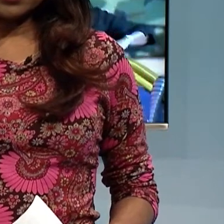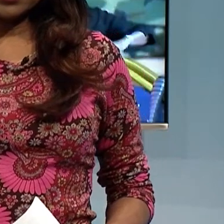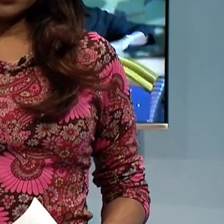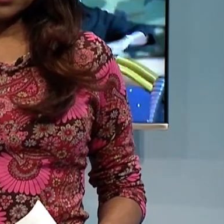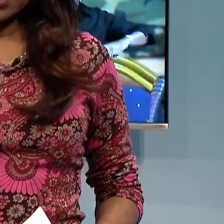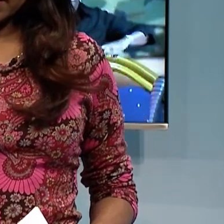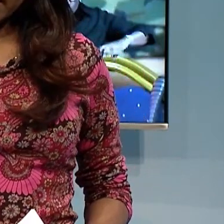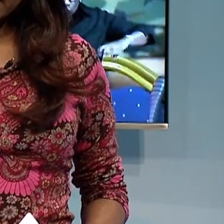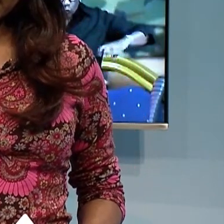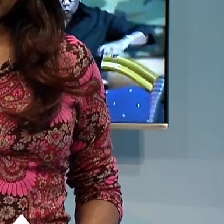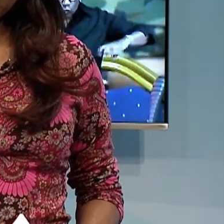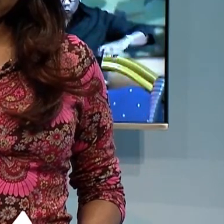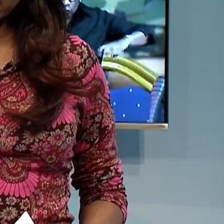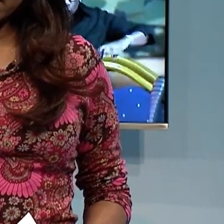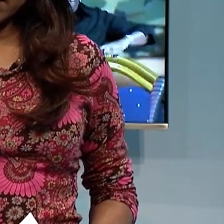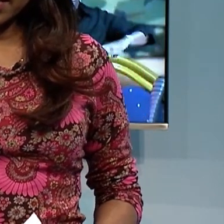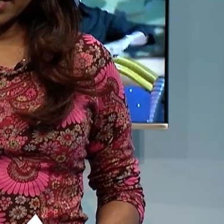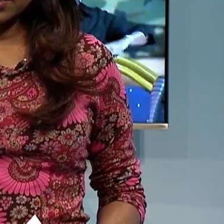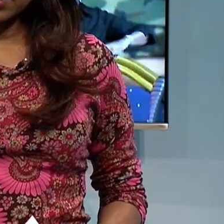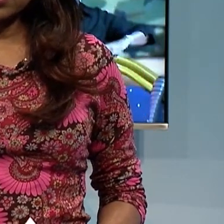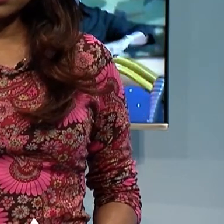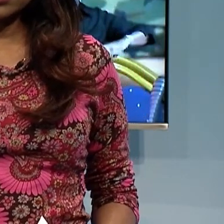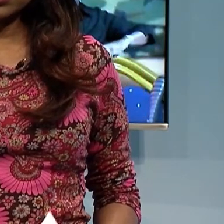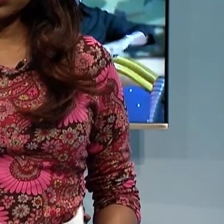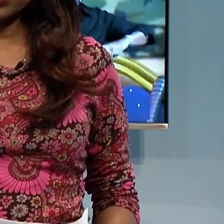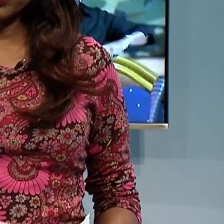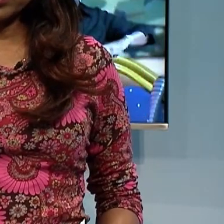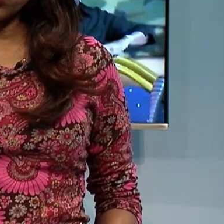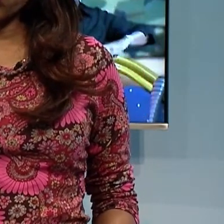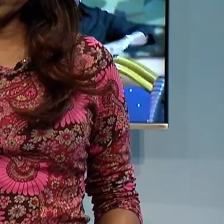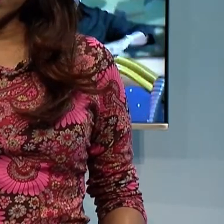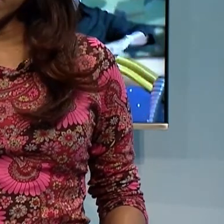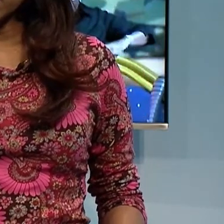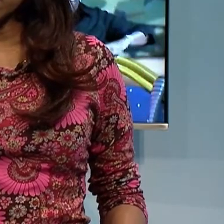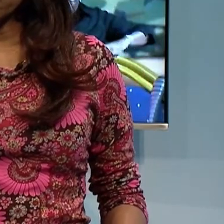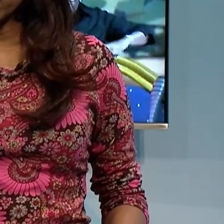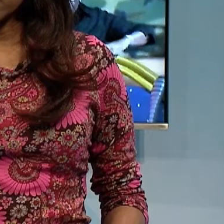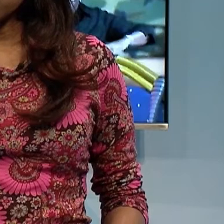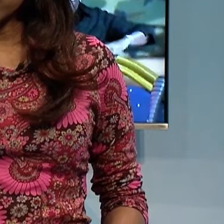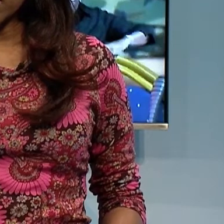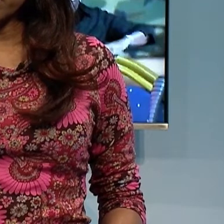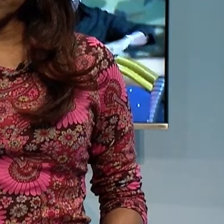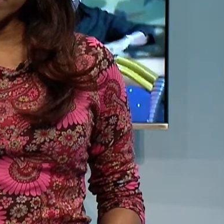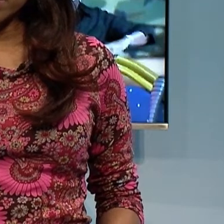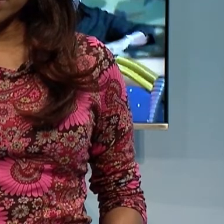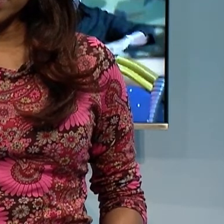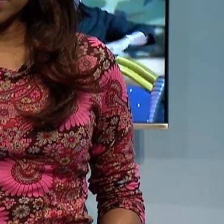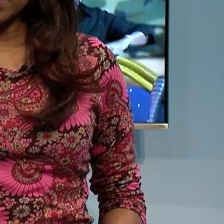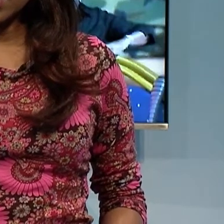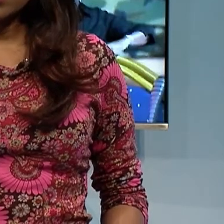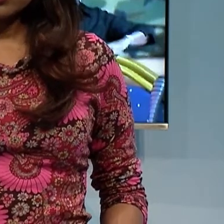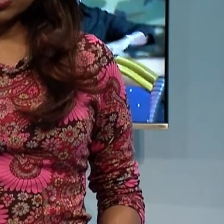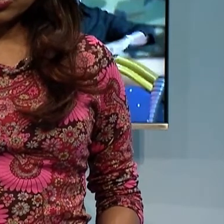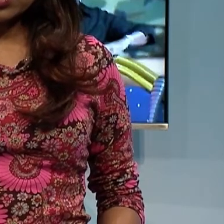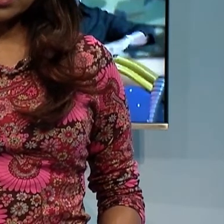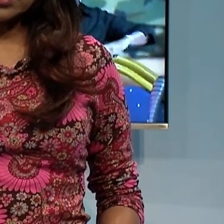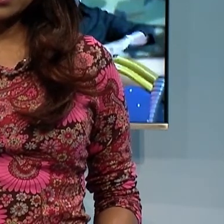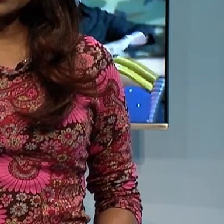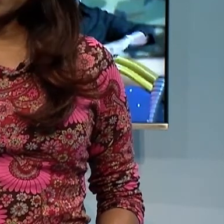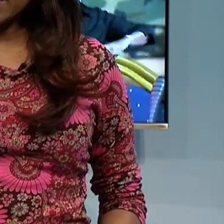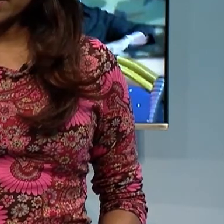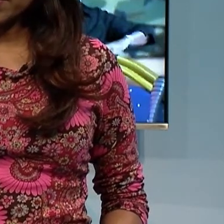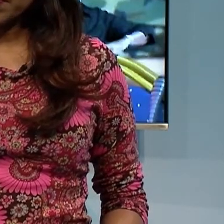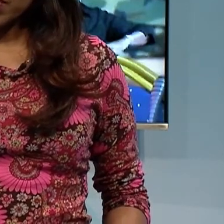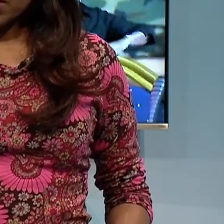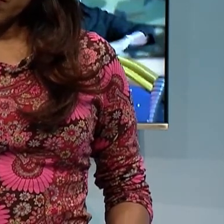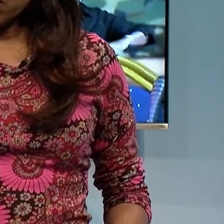Jesseren zegt dat de alertheid die er was nadat het eerste besmette COVID-19 geval in Suriname was geregistreerd, duidelijk is